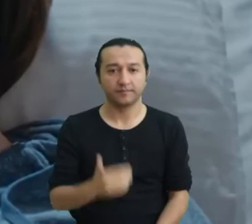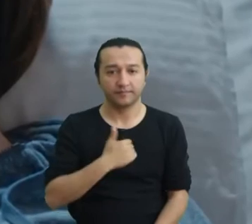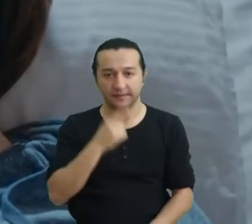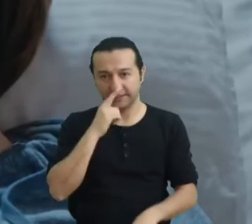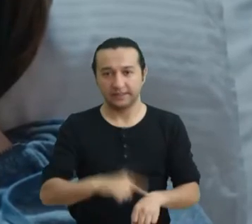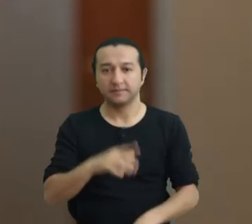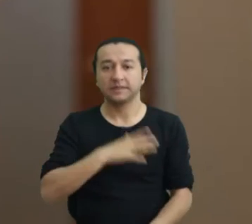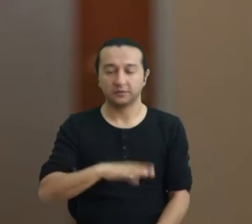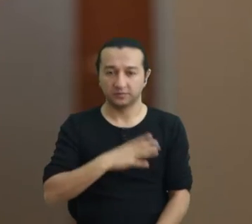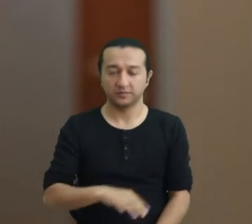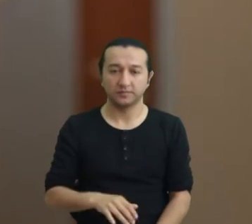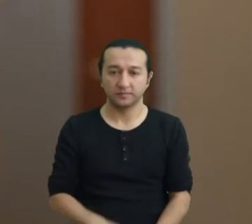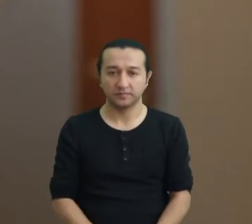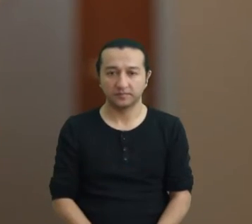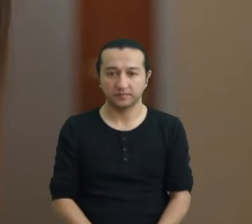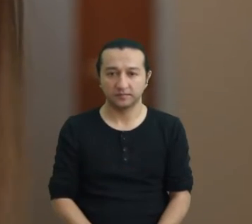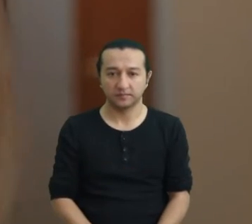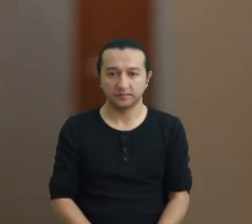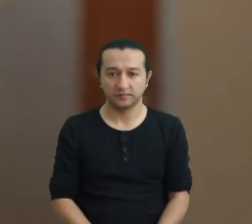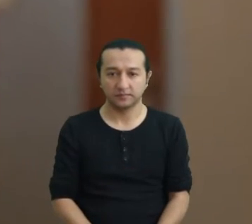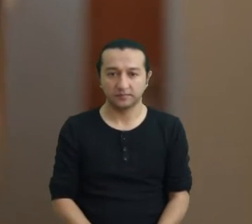Ben de inanmak istiyorum.